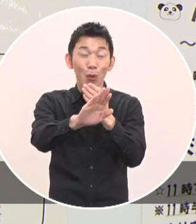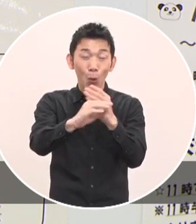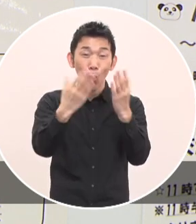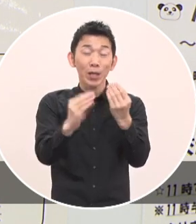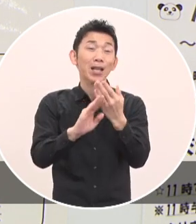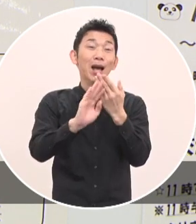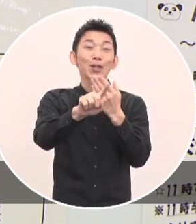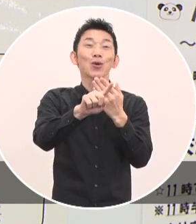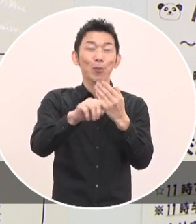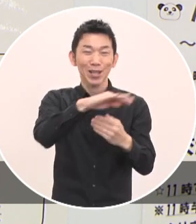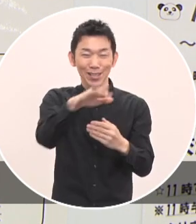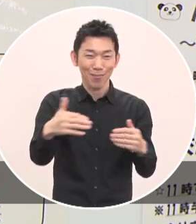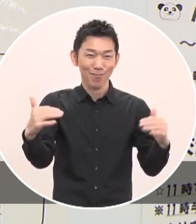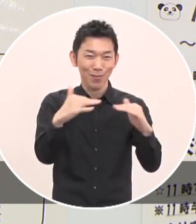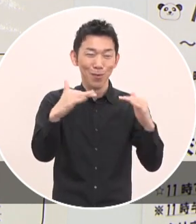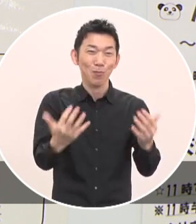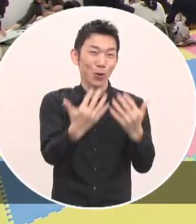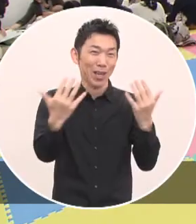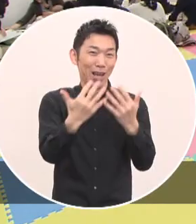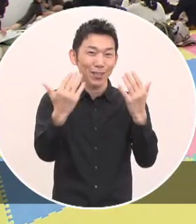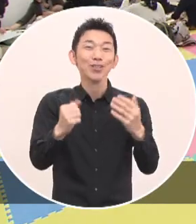にぎやかに過ごしていただいています